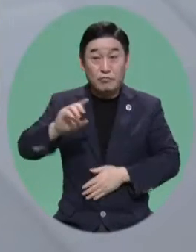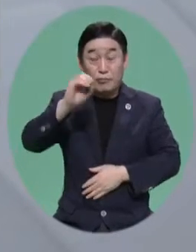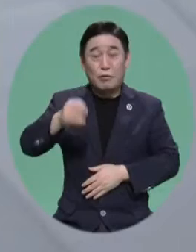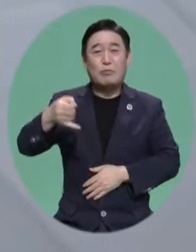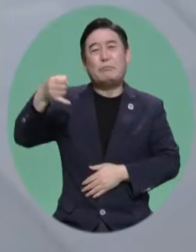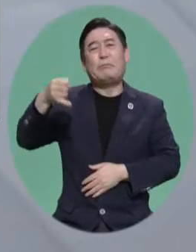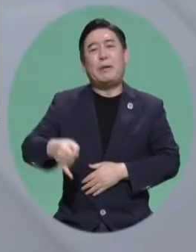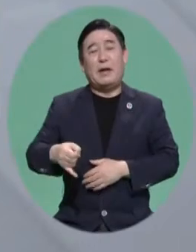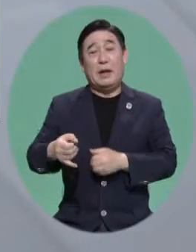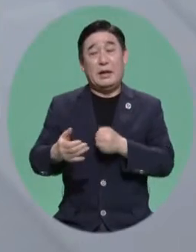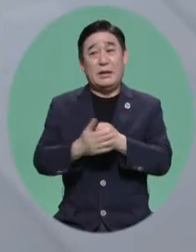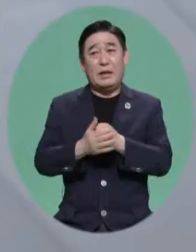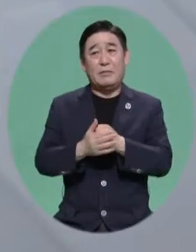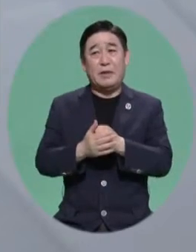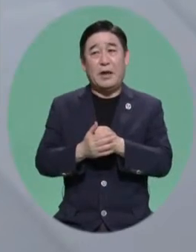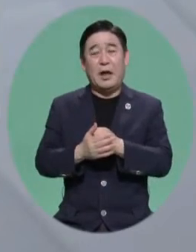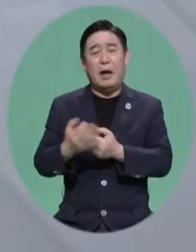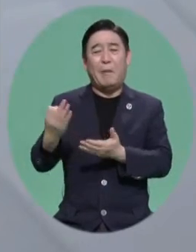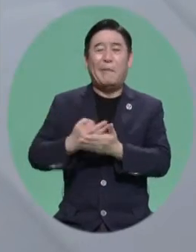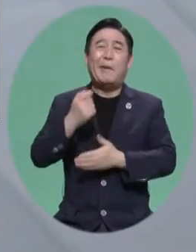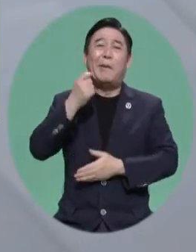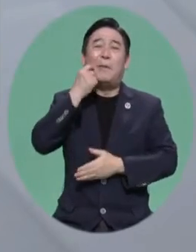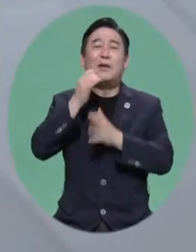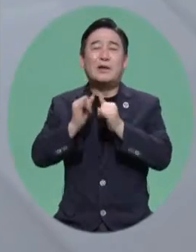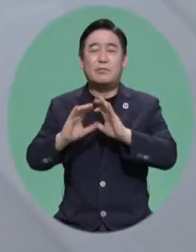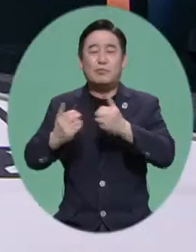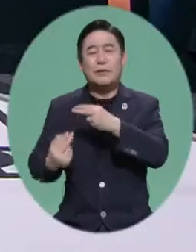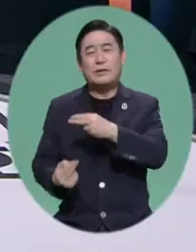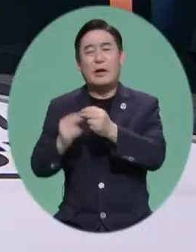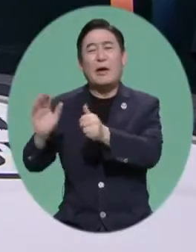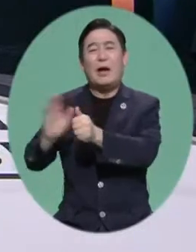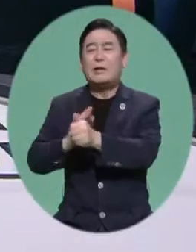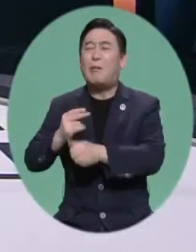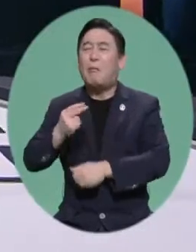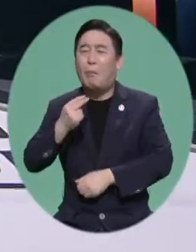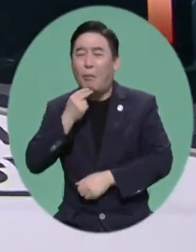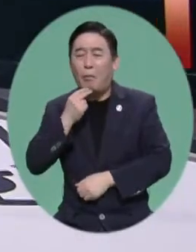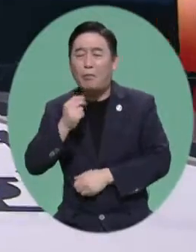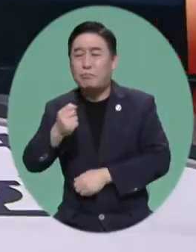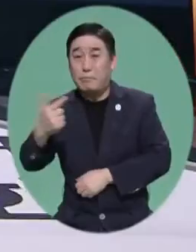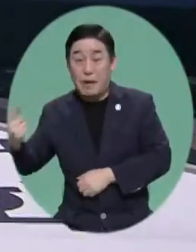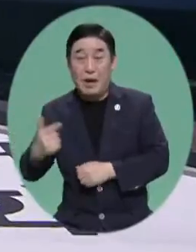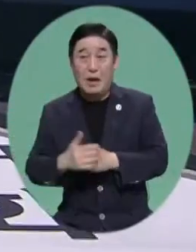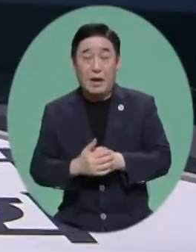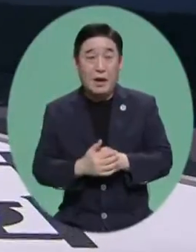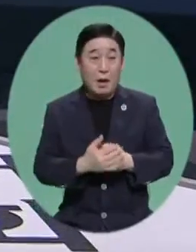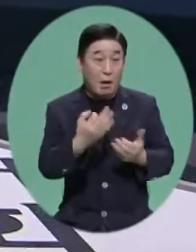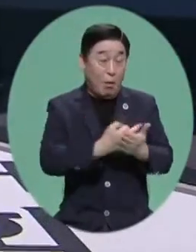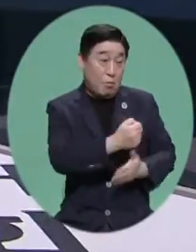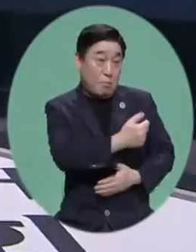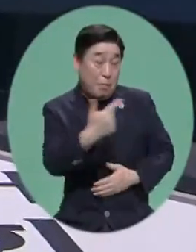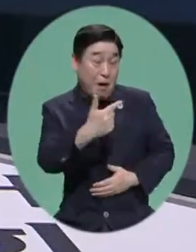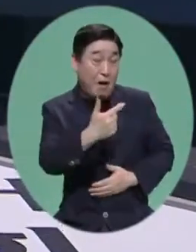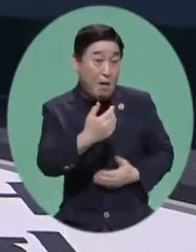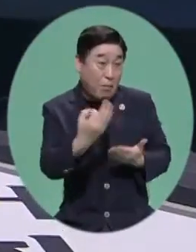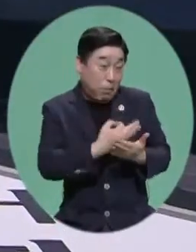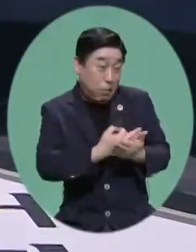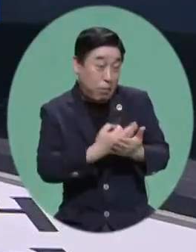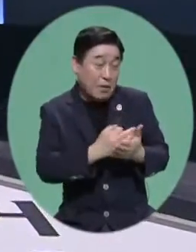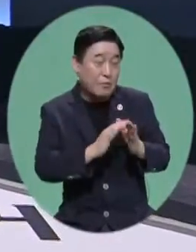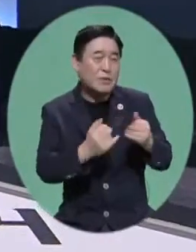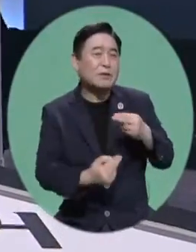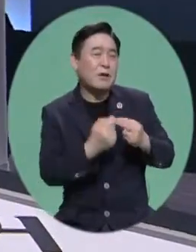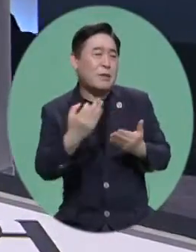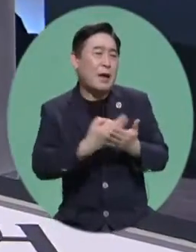않아요 그래서 형편이 나쁜 분들은 국민연금의 혜택을 받지를 못하는 분이 많고 형편이 좋은 분들은 국민연금 혜택을